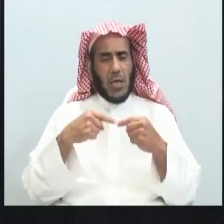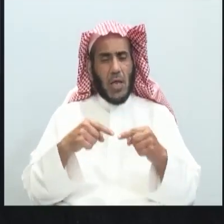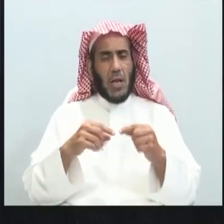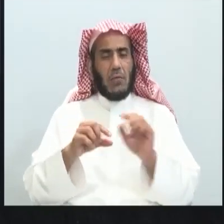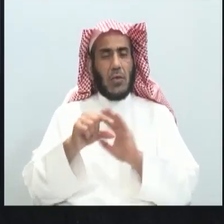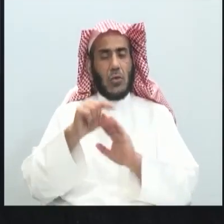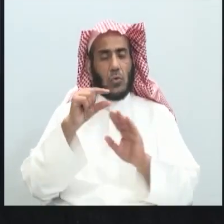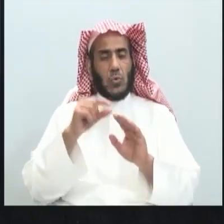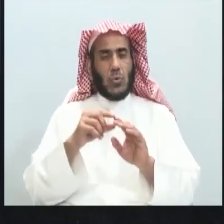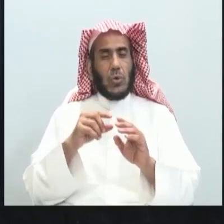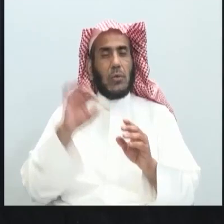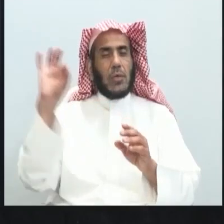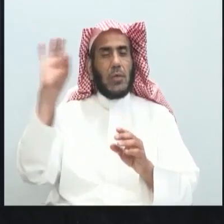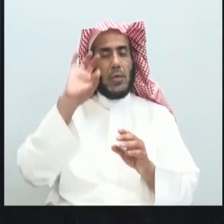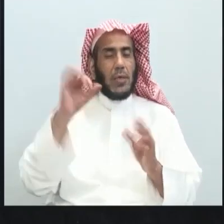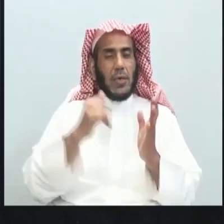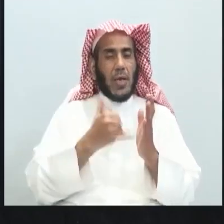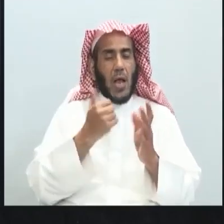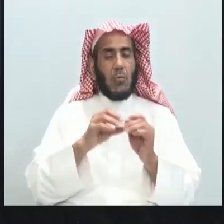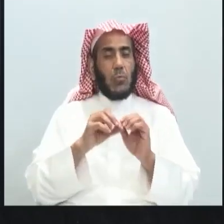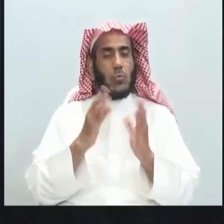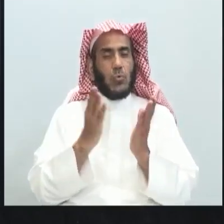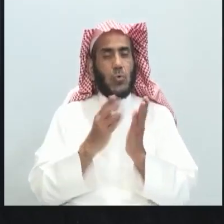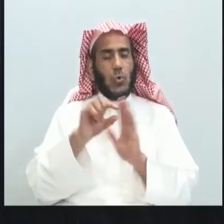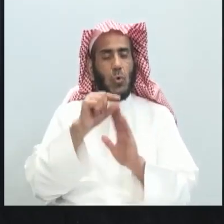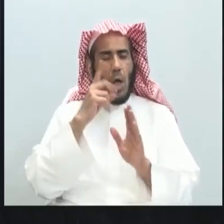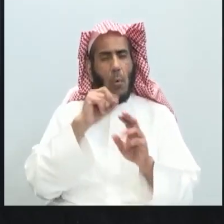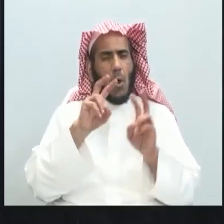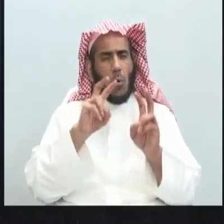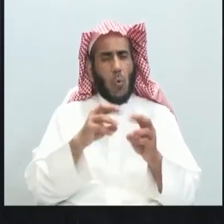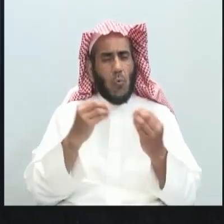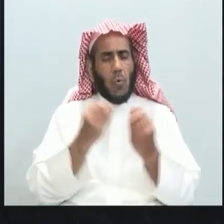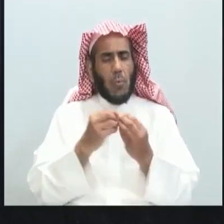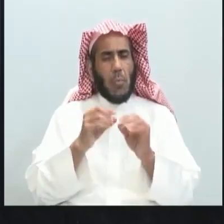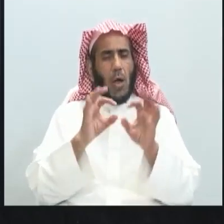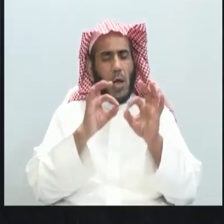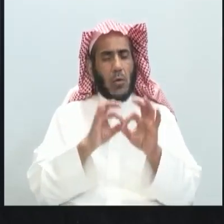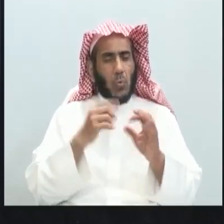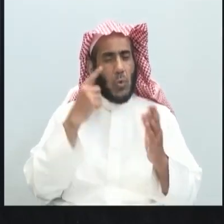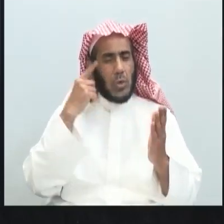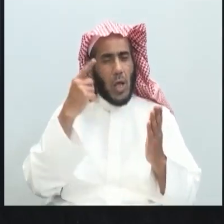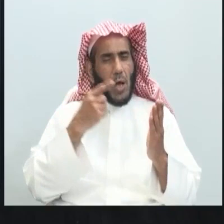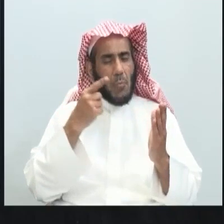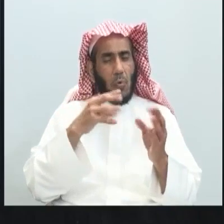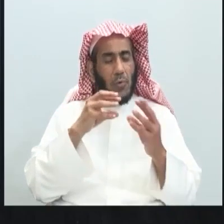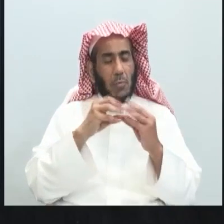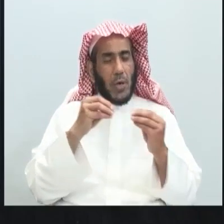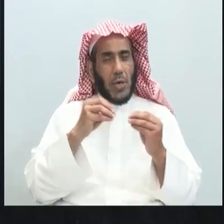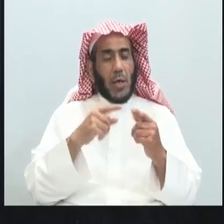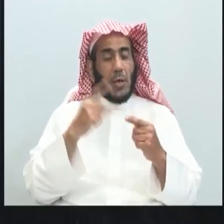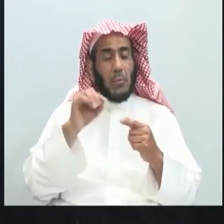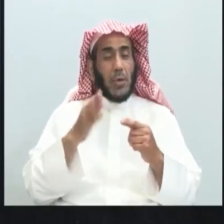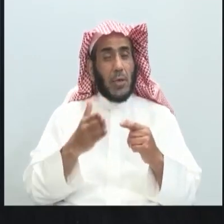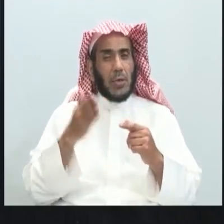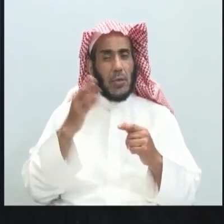سوره النحل وهذه السوره من السور التي ينبغي الوقوف مع اياتها والتامل في معانيها باذن الله